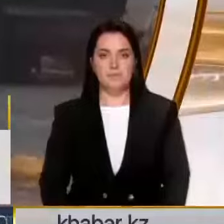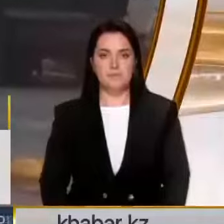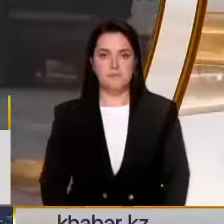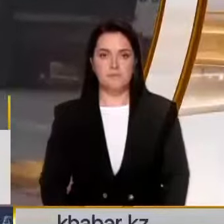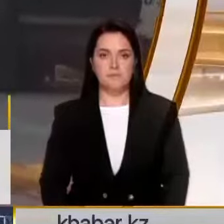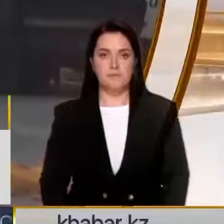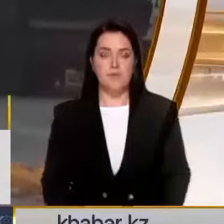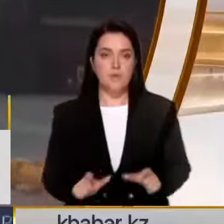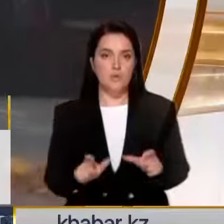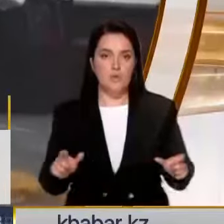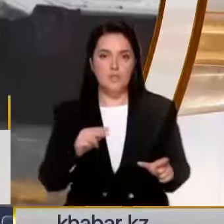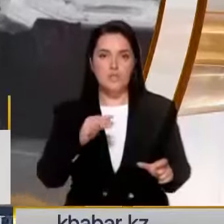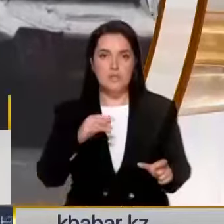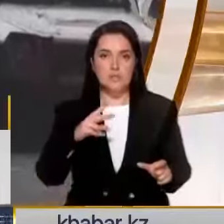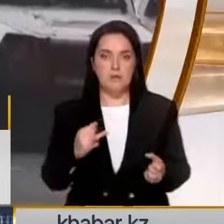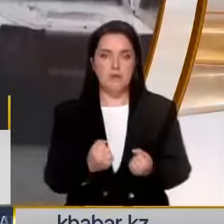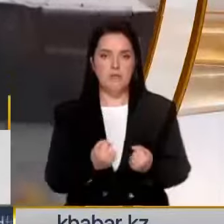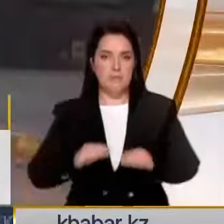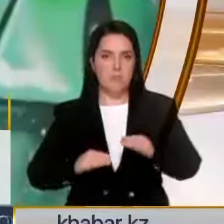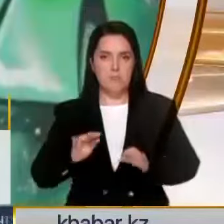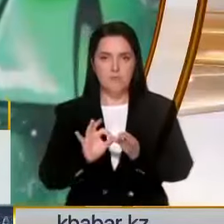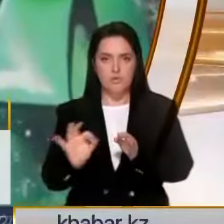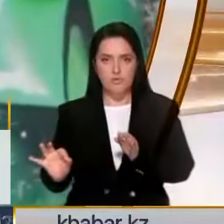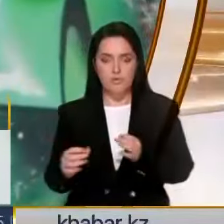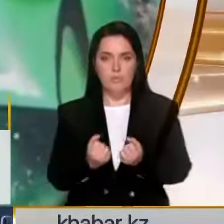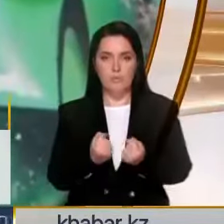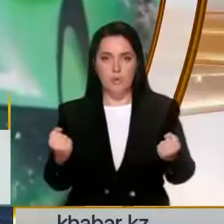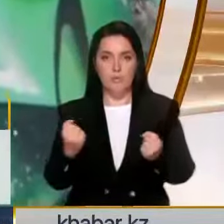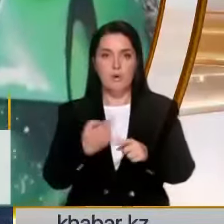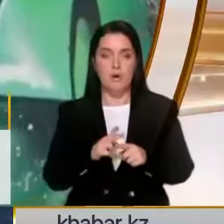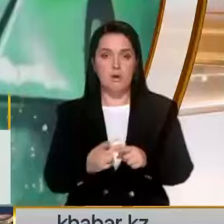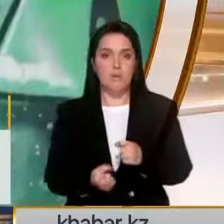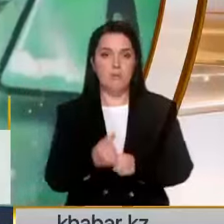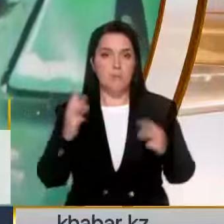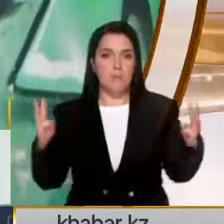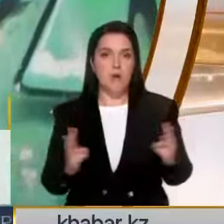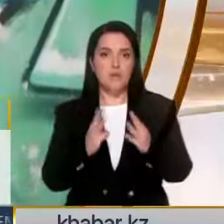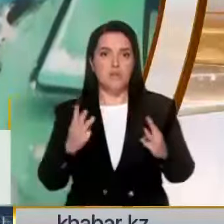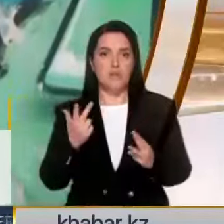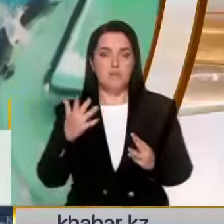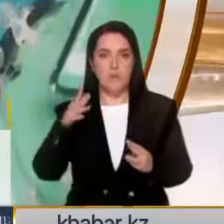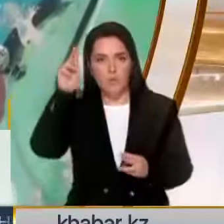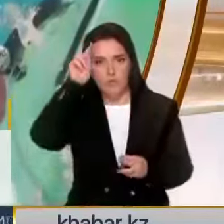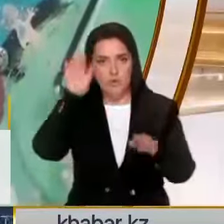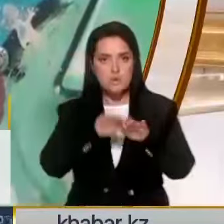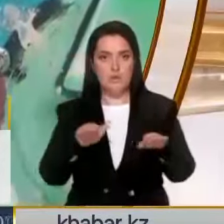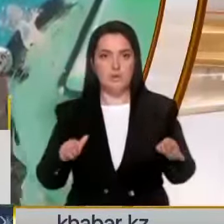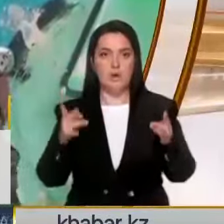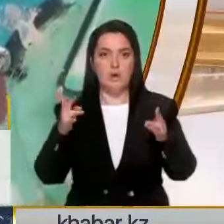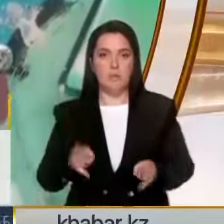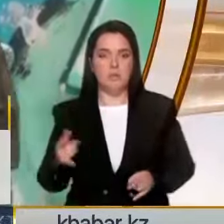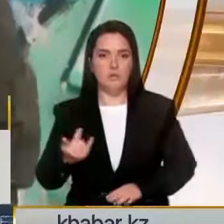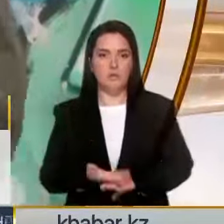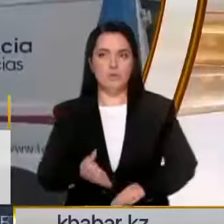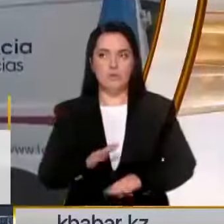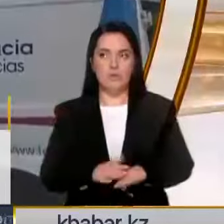В одной из школ Чили взорвалась самодельная бомба. В результате возникшего пожара пострадали 35 учеников, некоторые из них